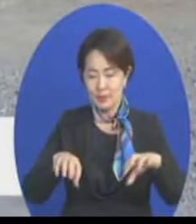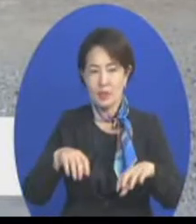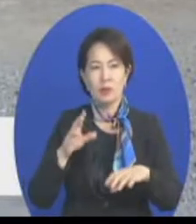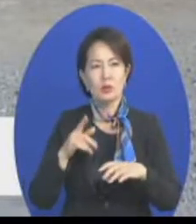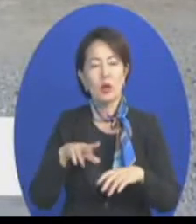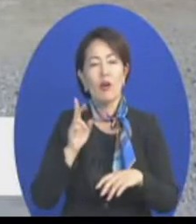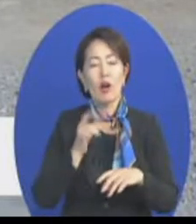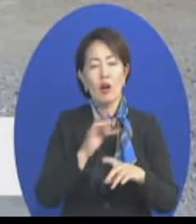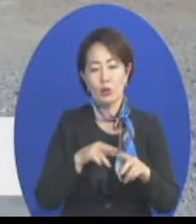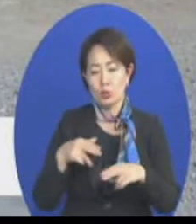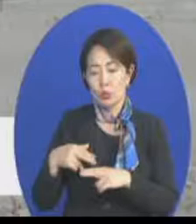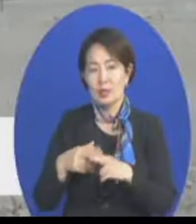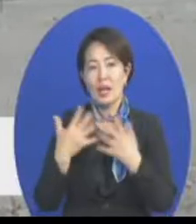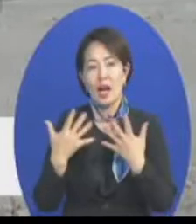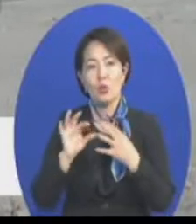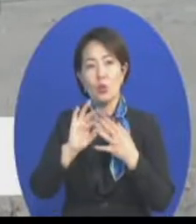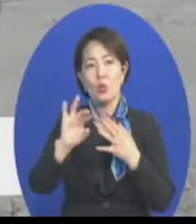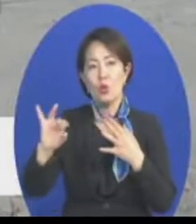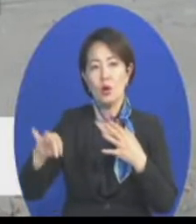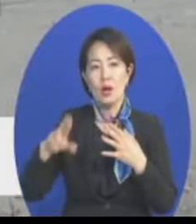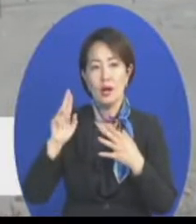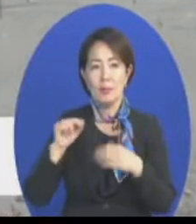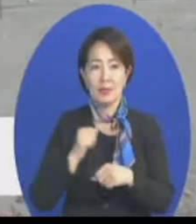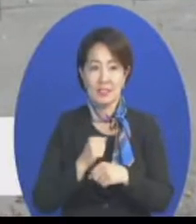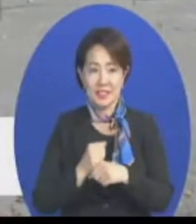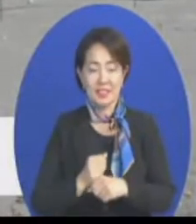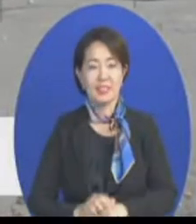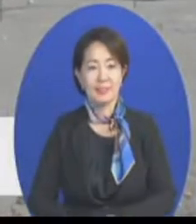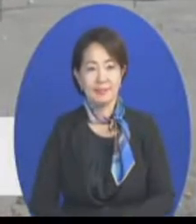компани, тослон гүйцэтгэгчээр 10 гаруй компани ажиллаж байна.